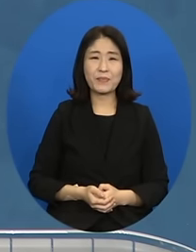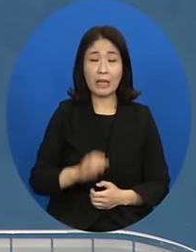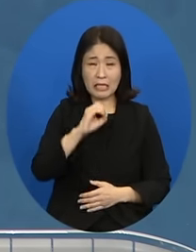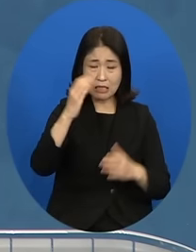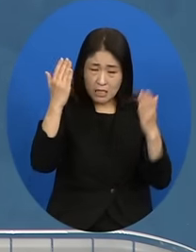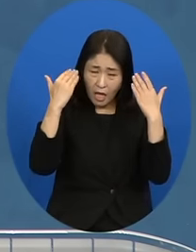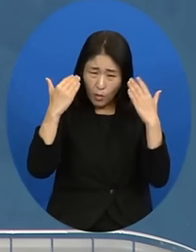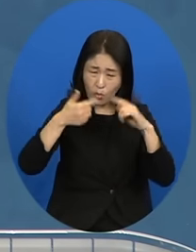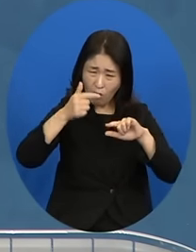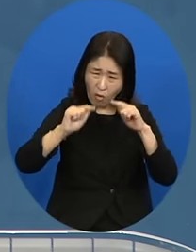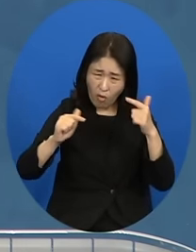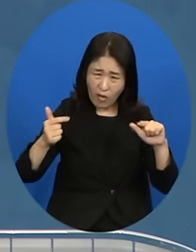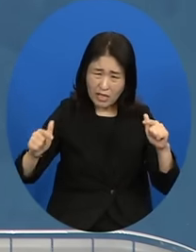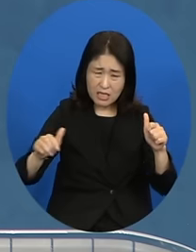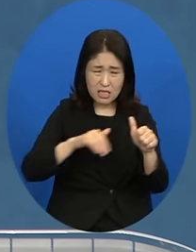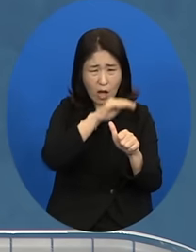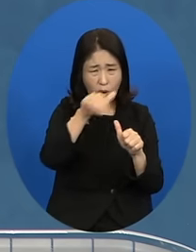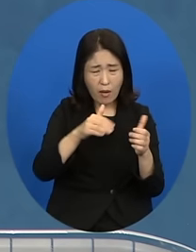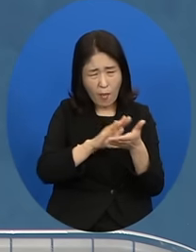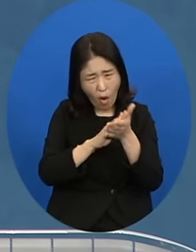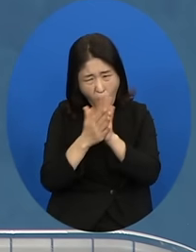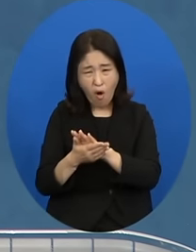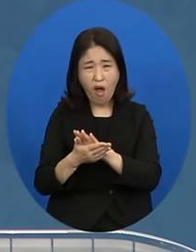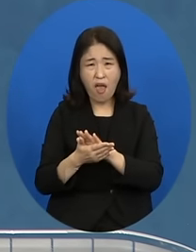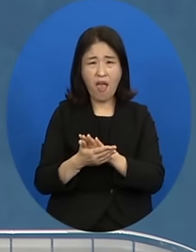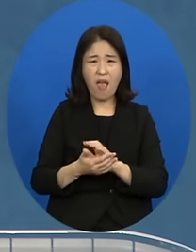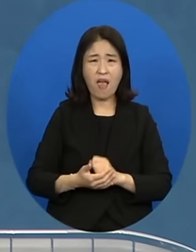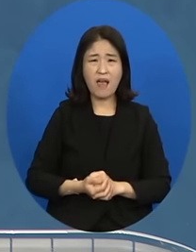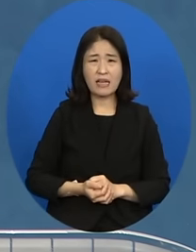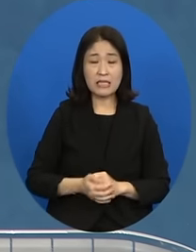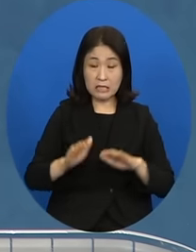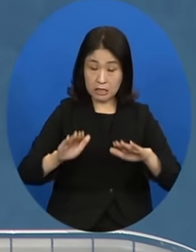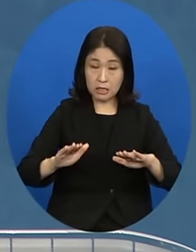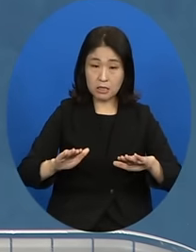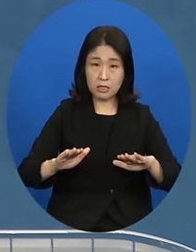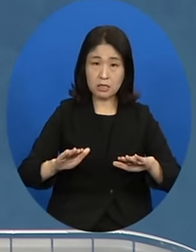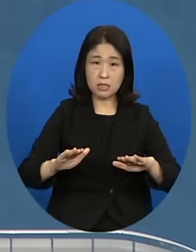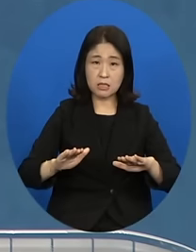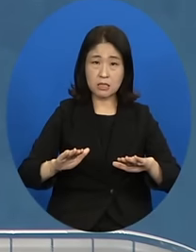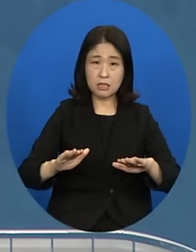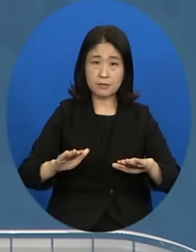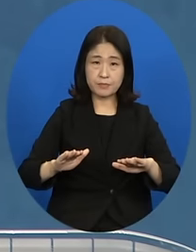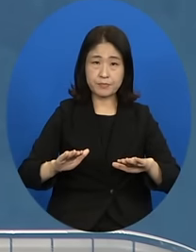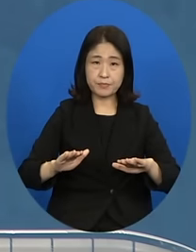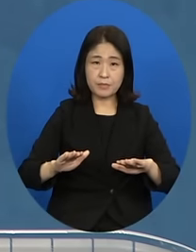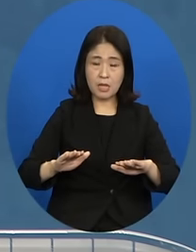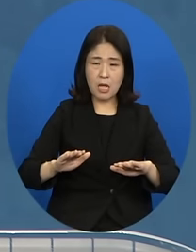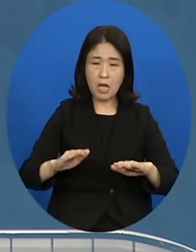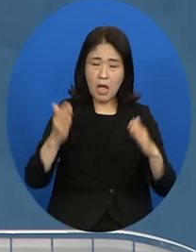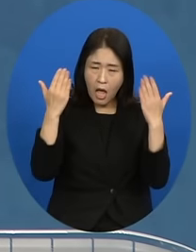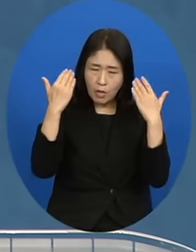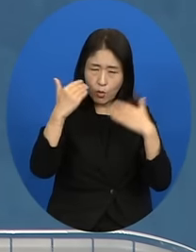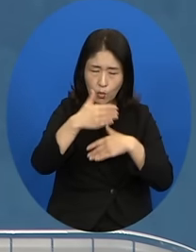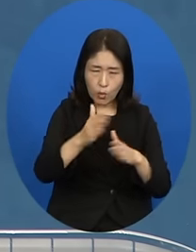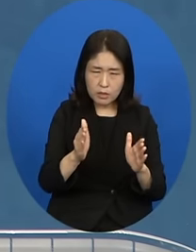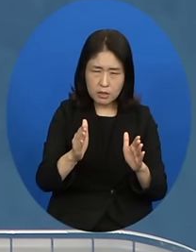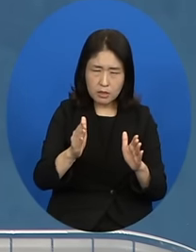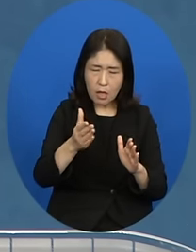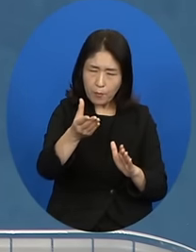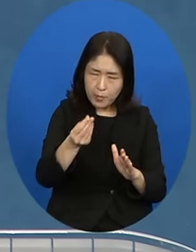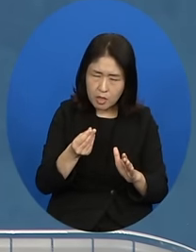신학교는 여러 이해관계가 충돌하는 곳이라 지금은 학교 채플을 쓸 수 있도록 허락해